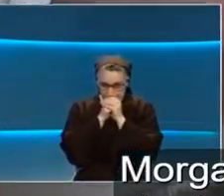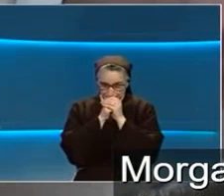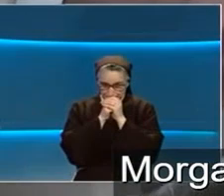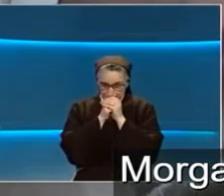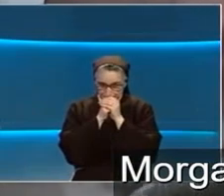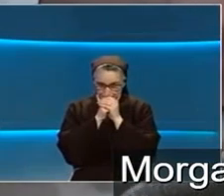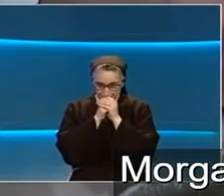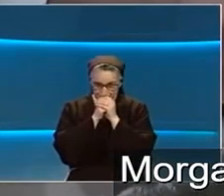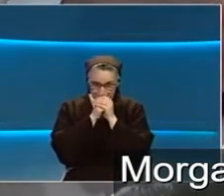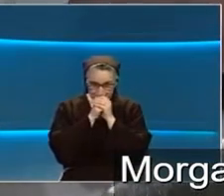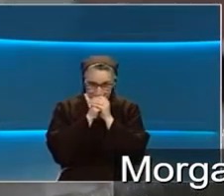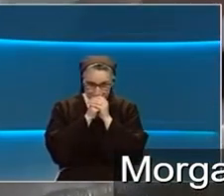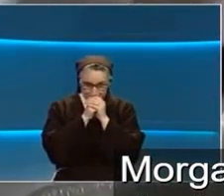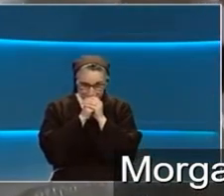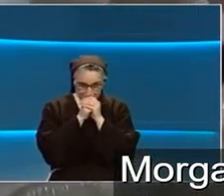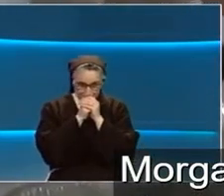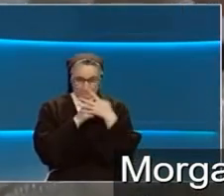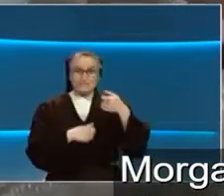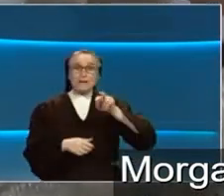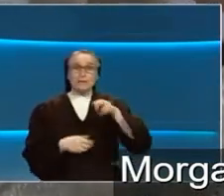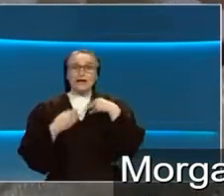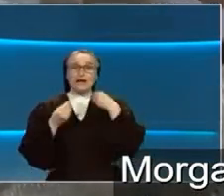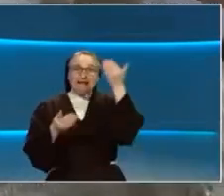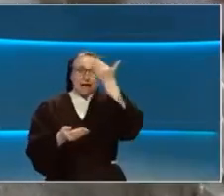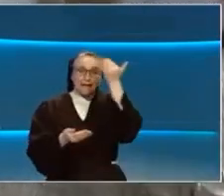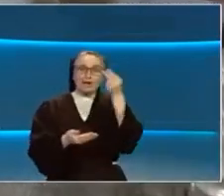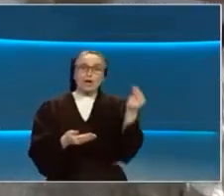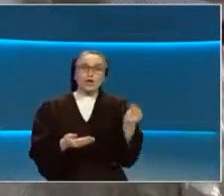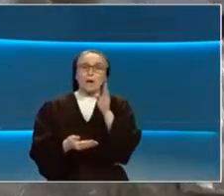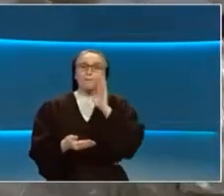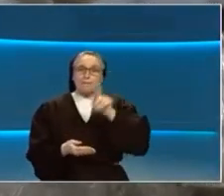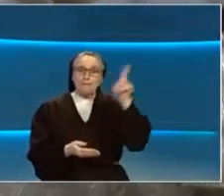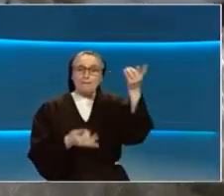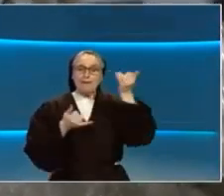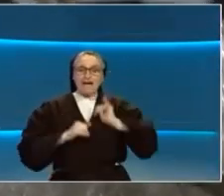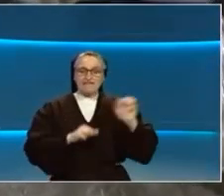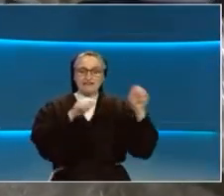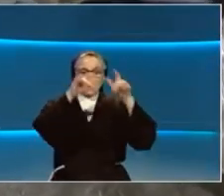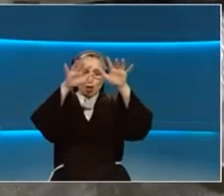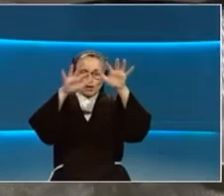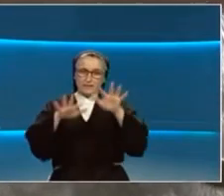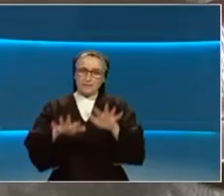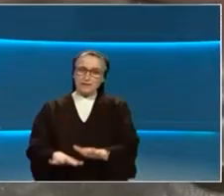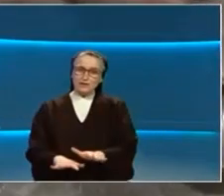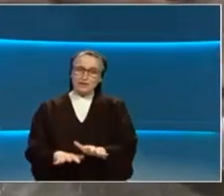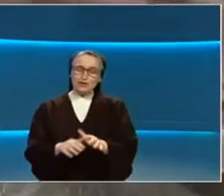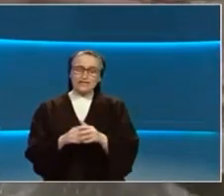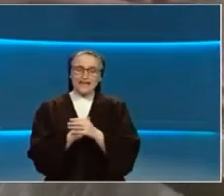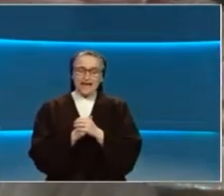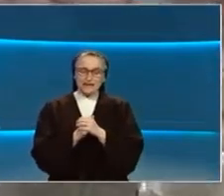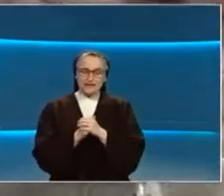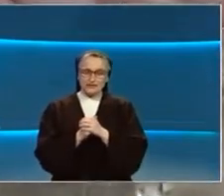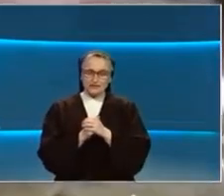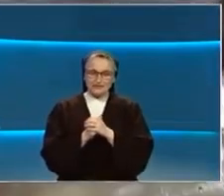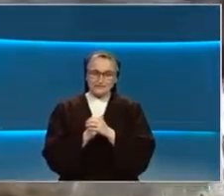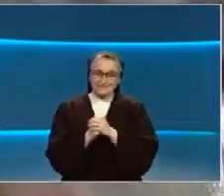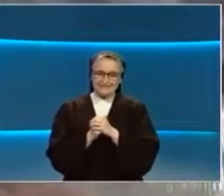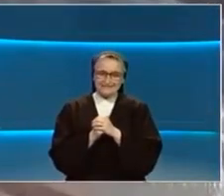Così. Morgana, io ti battezzo nel nome del Padre, del Figlio e dello Spirito Santo.